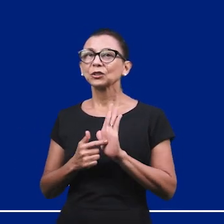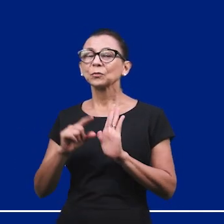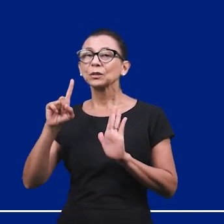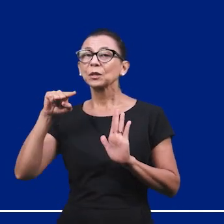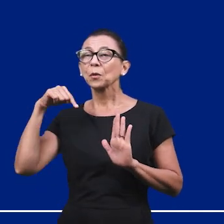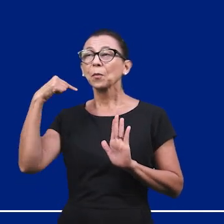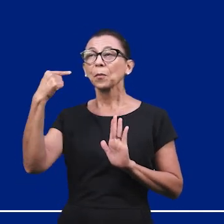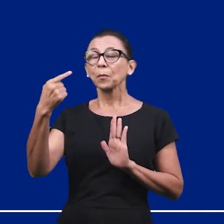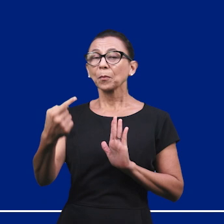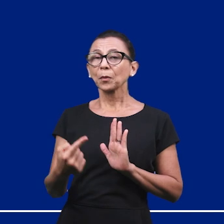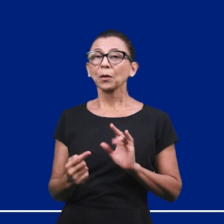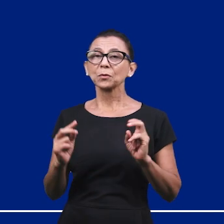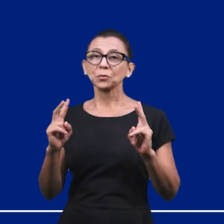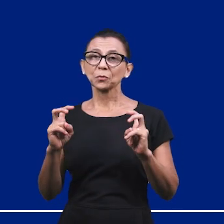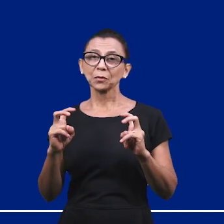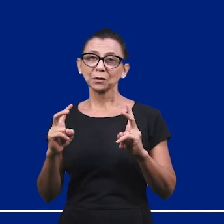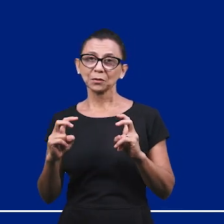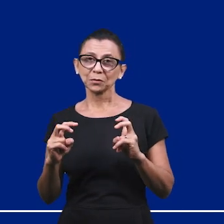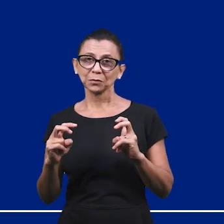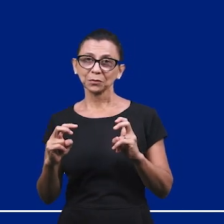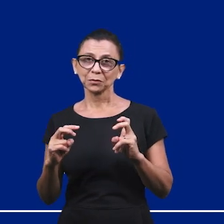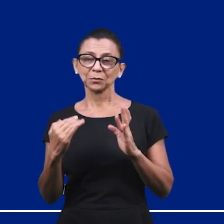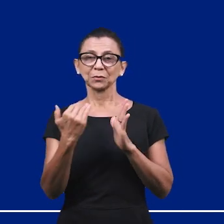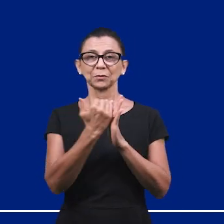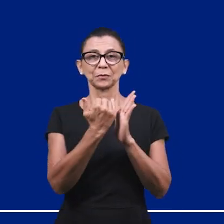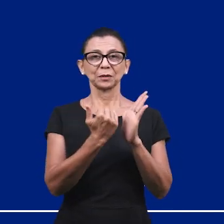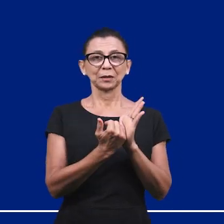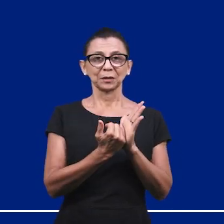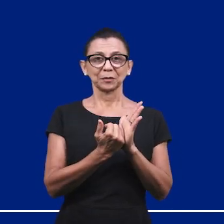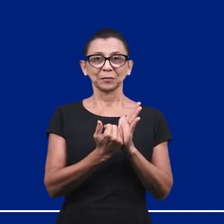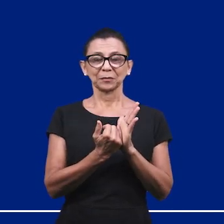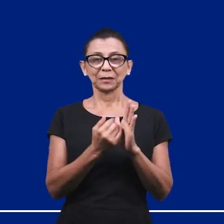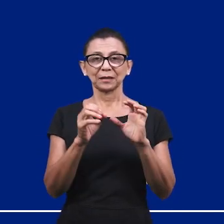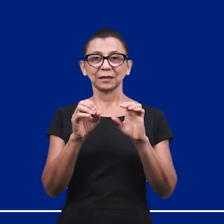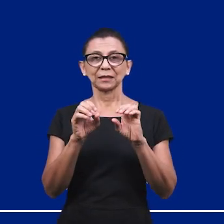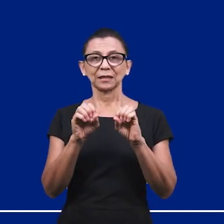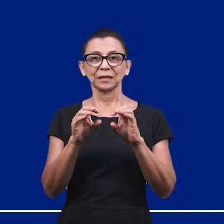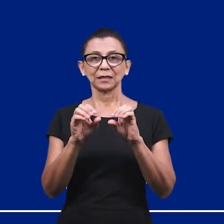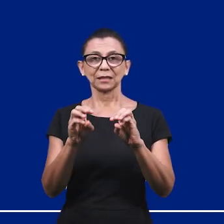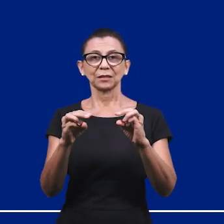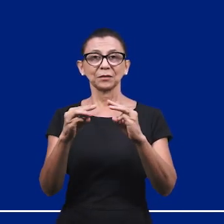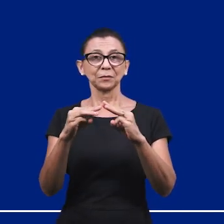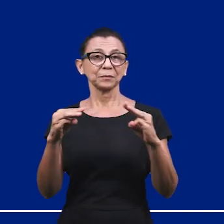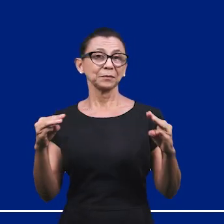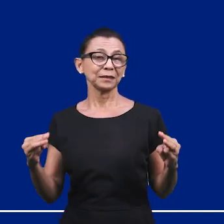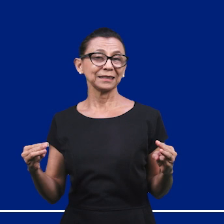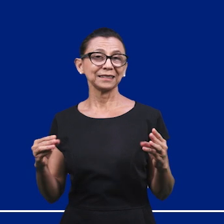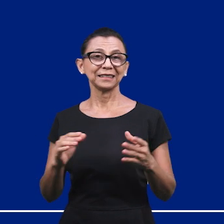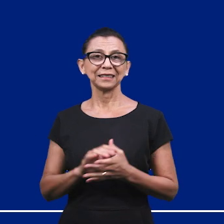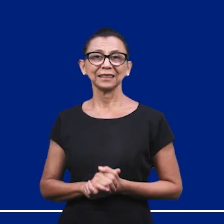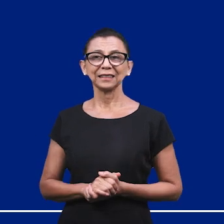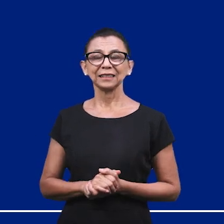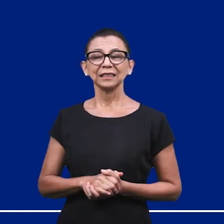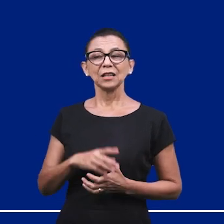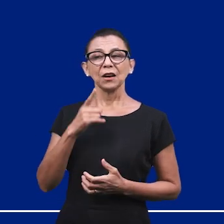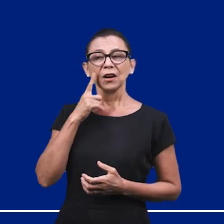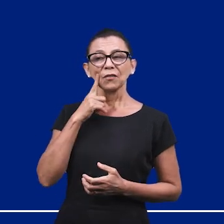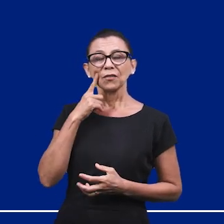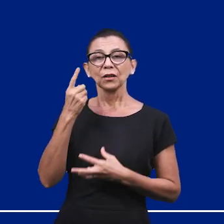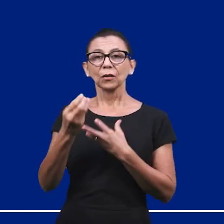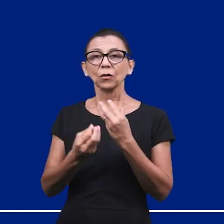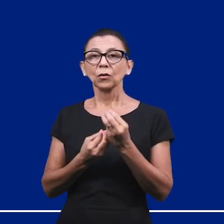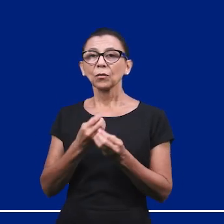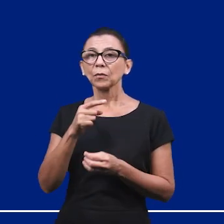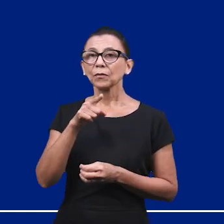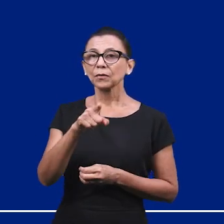vous parler de la prochaine, le prochain sujet de la prochaine programmation, le sujet qu'on va aborder,